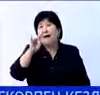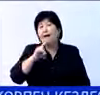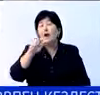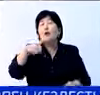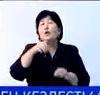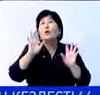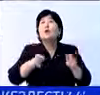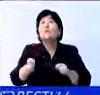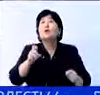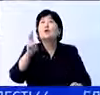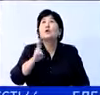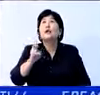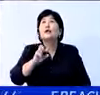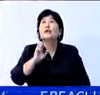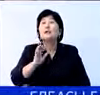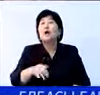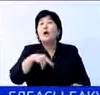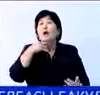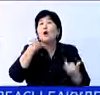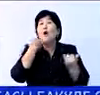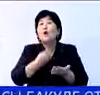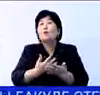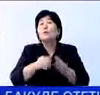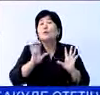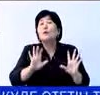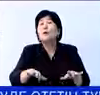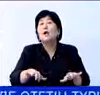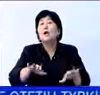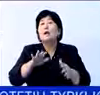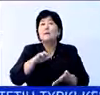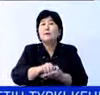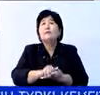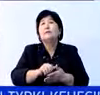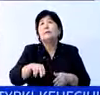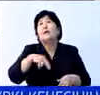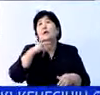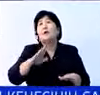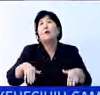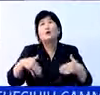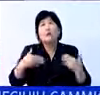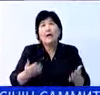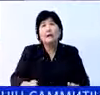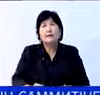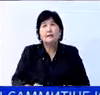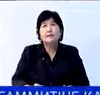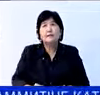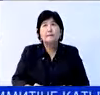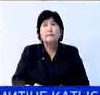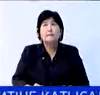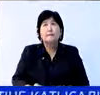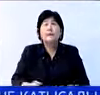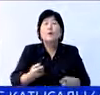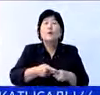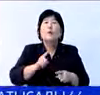тұңғыш президенті Нұрсұлтан Назарбаевты құрметті төраға мәртебесін иеленуімен құттықтады. Осы